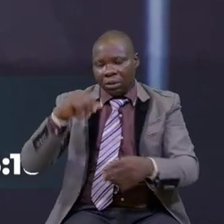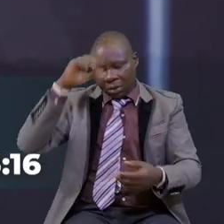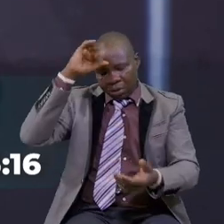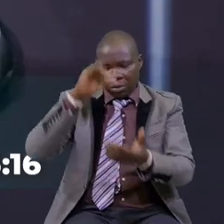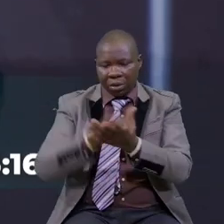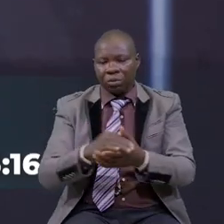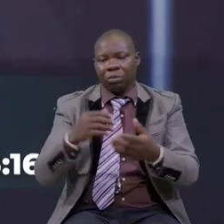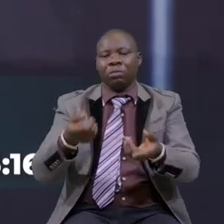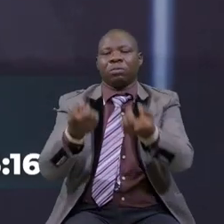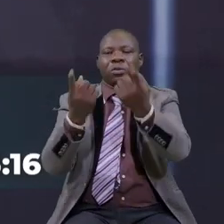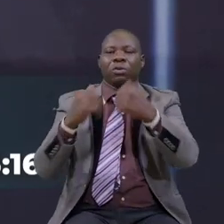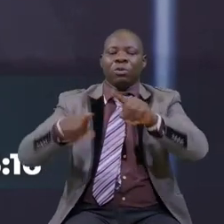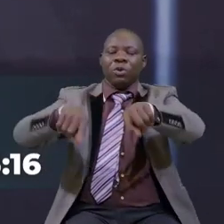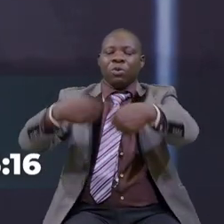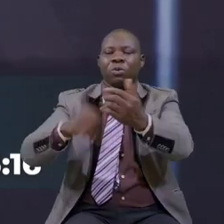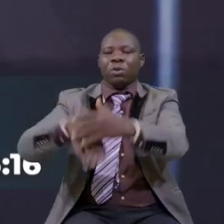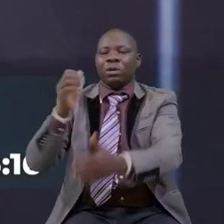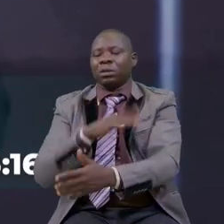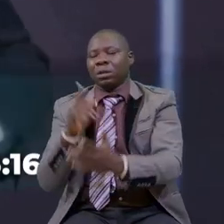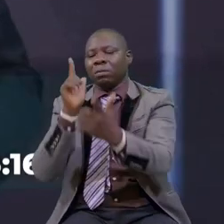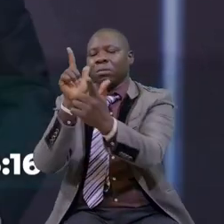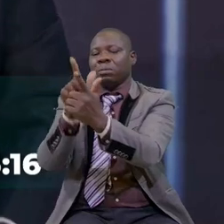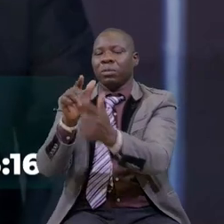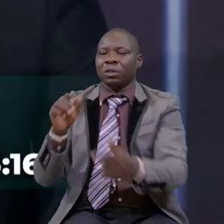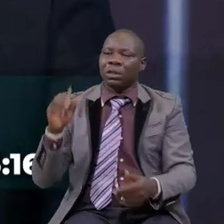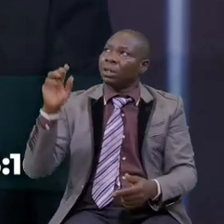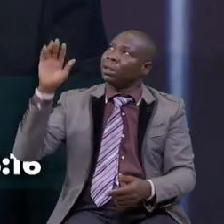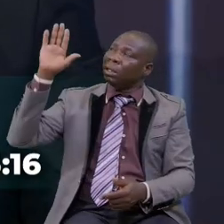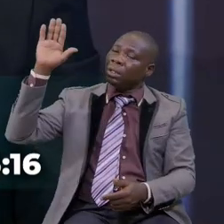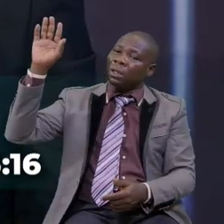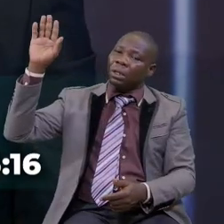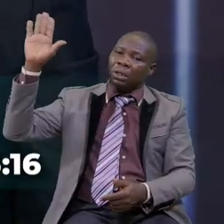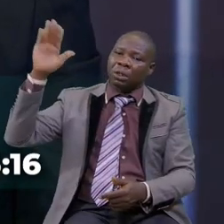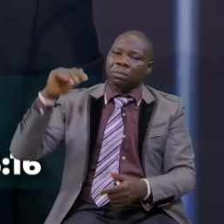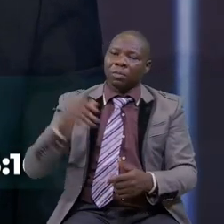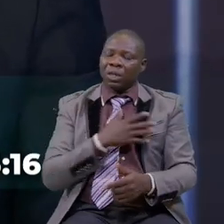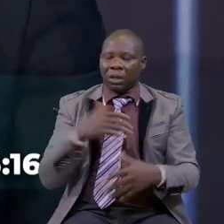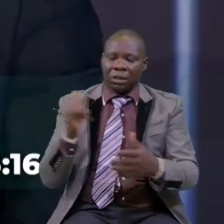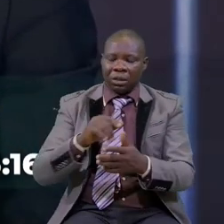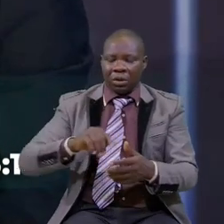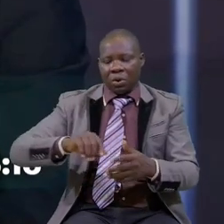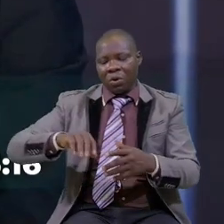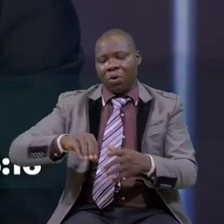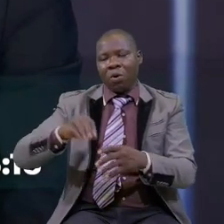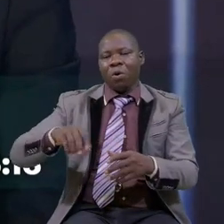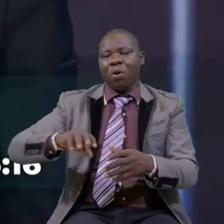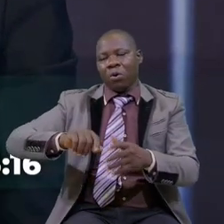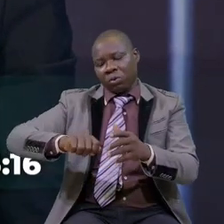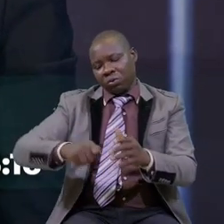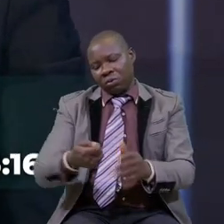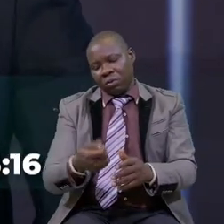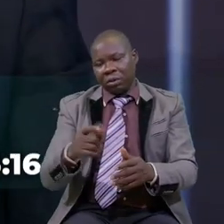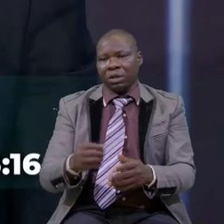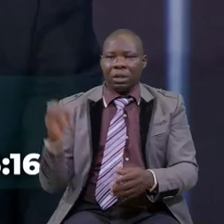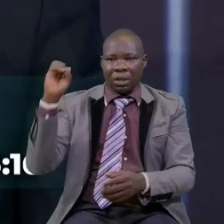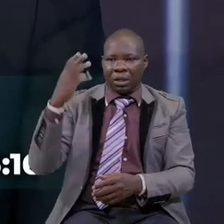l'époux est venu. Allez à sa rencontre. Ils essaient d'allumer la lumière. Mais